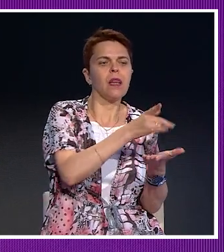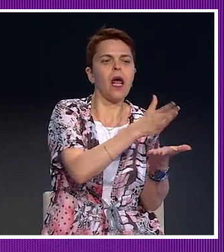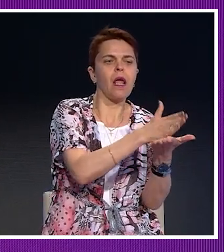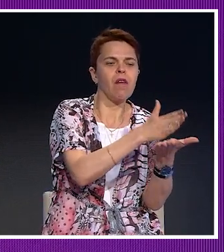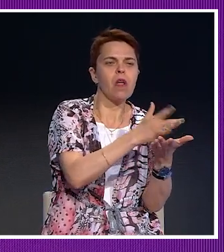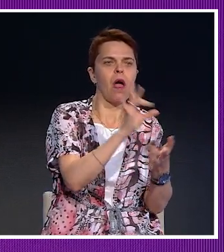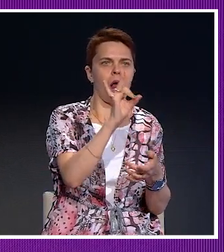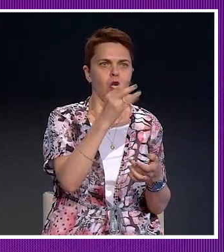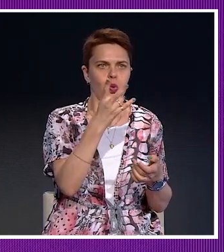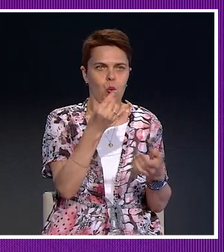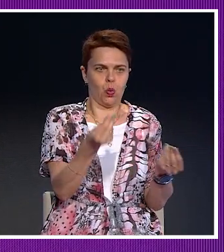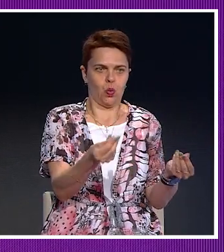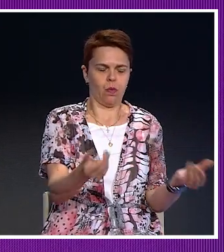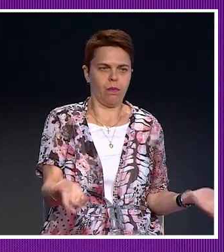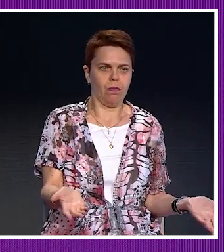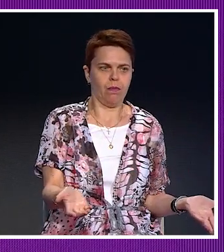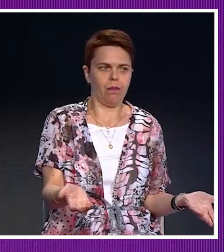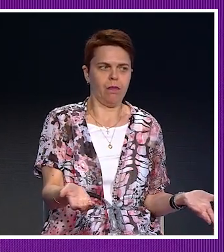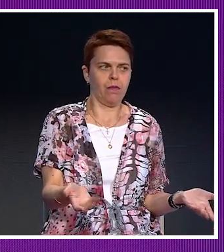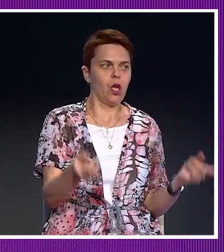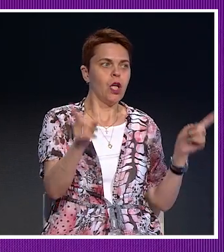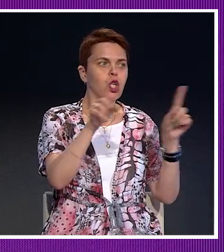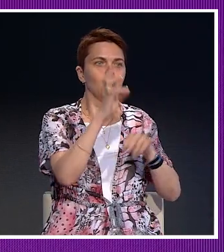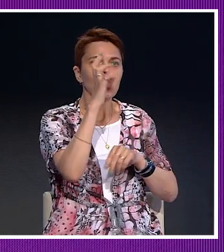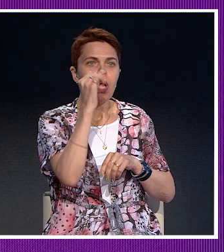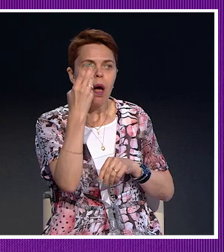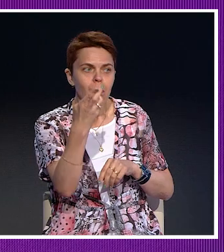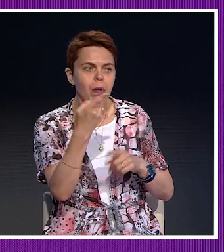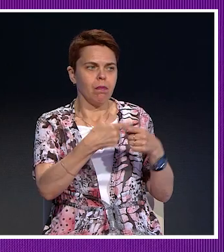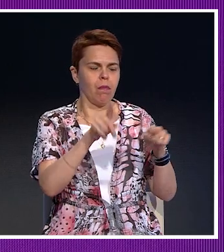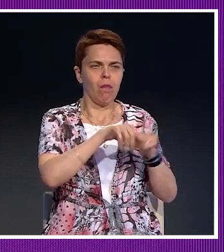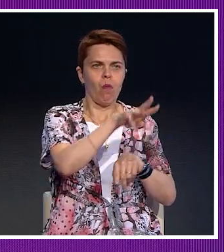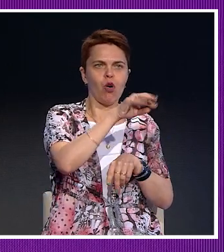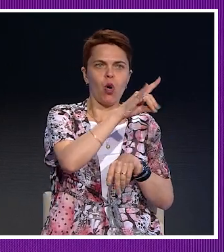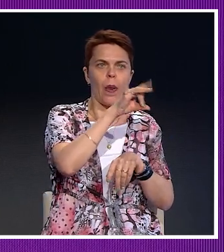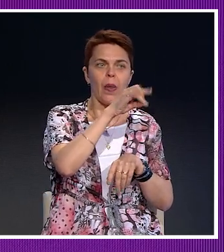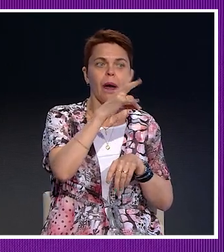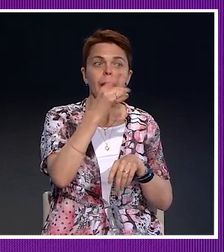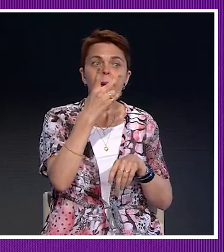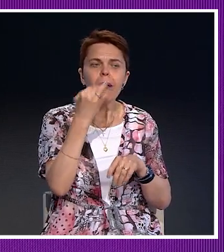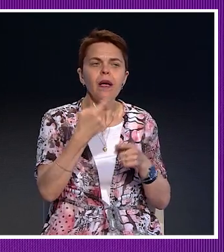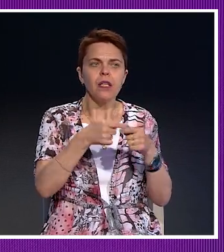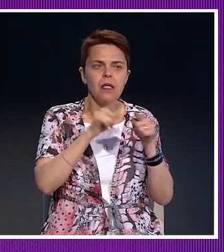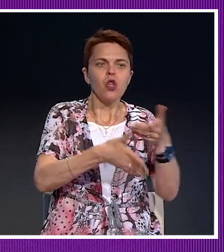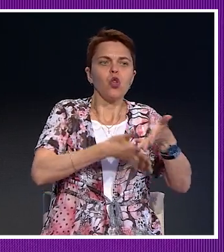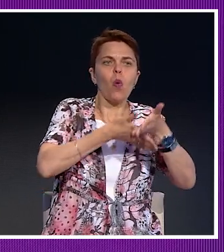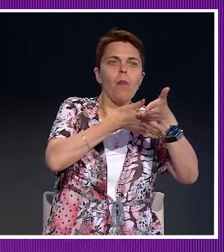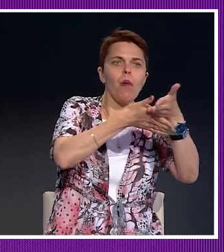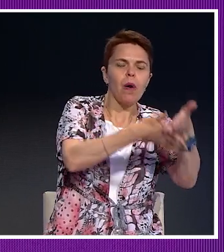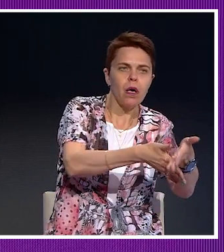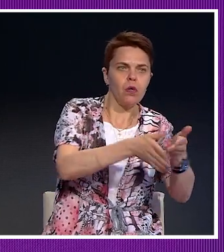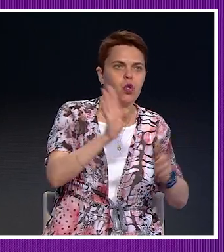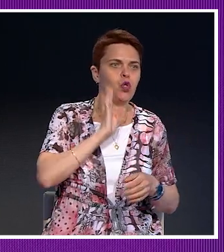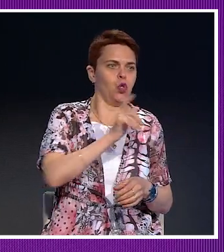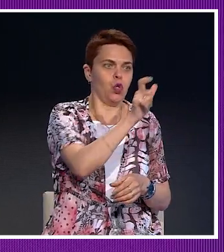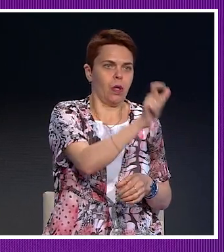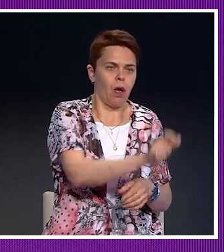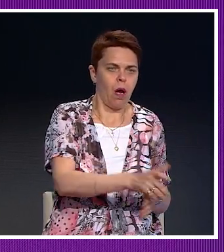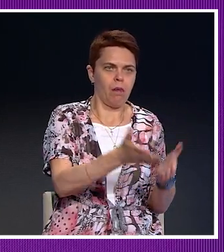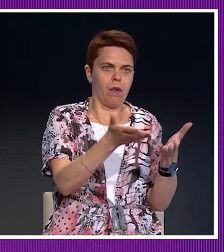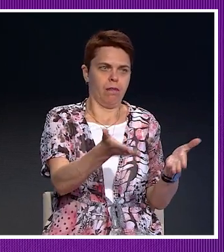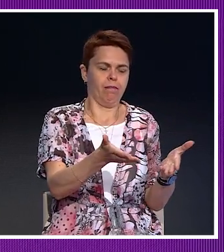наявність ресурсу. От якраз штаб і мажоритарники в цьому плані допомагають жінкам знайти цей